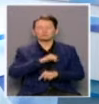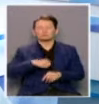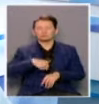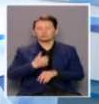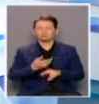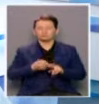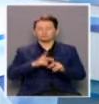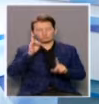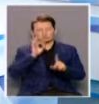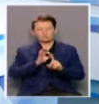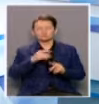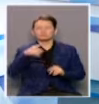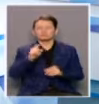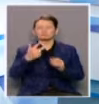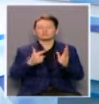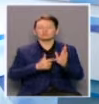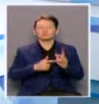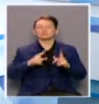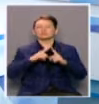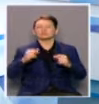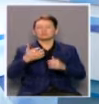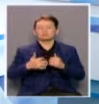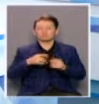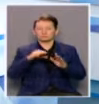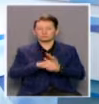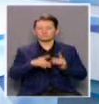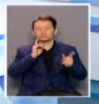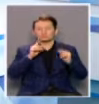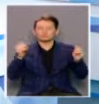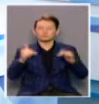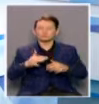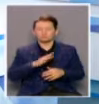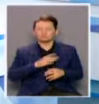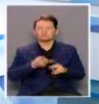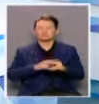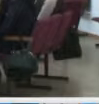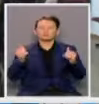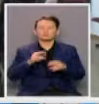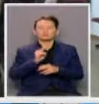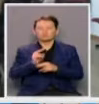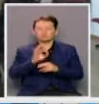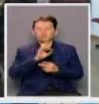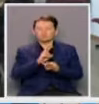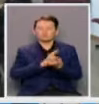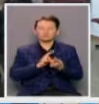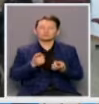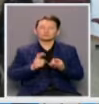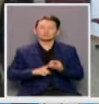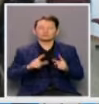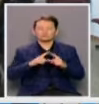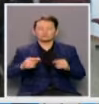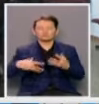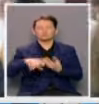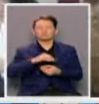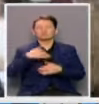осы мақсатта нөмірі 37-ші жалпы білім беретін орта мектепте семинар сабақ өтті. Білім беру мазмұнын жаңарту жағдайында мектептің